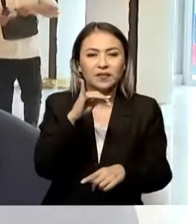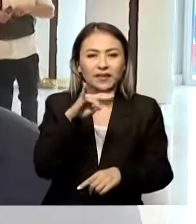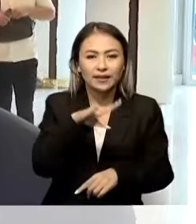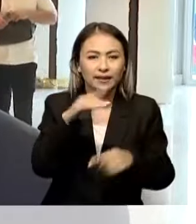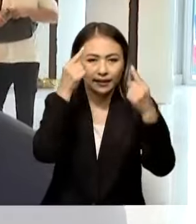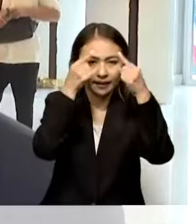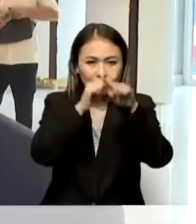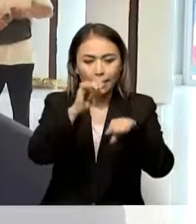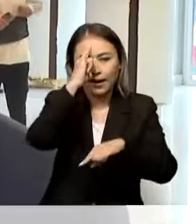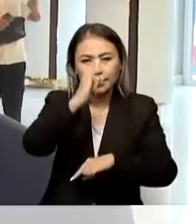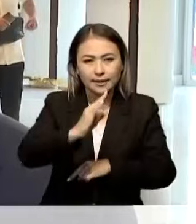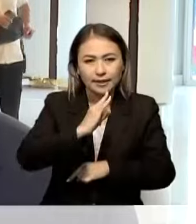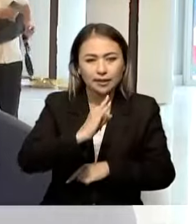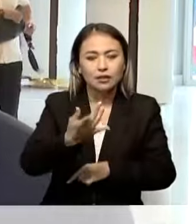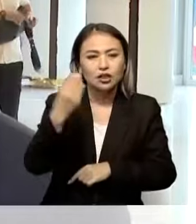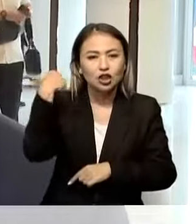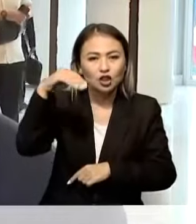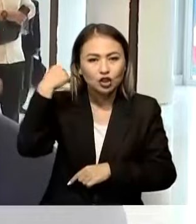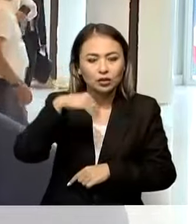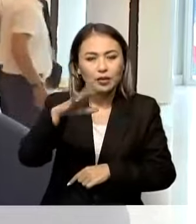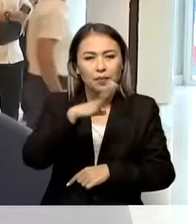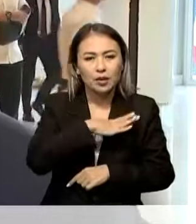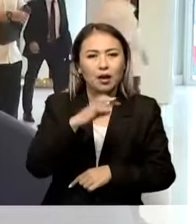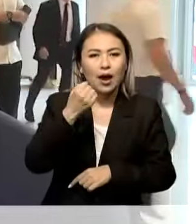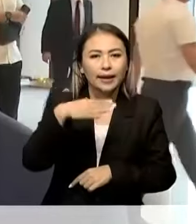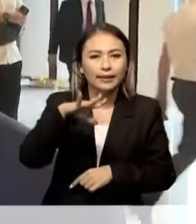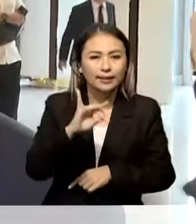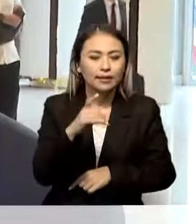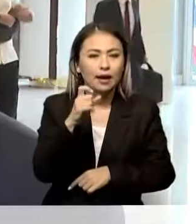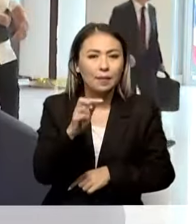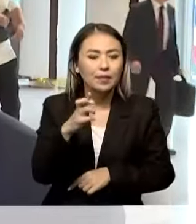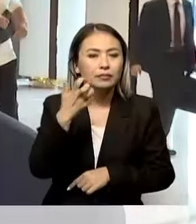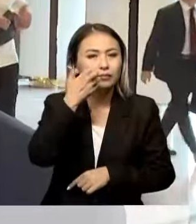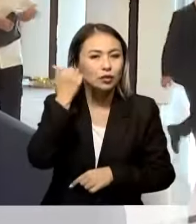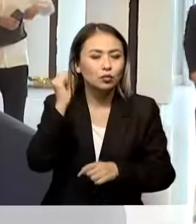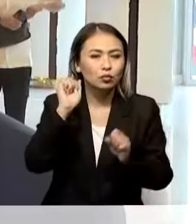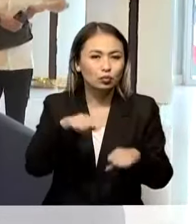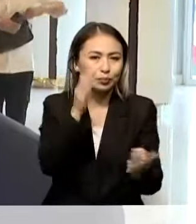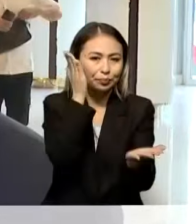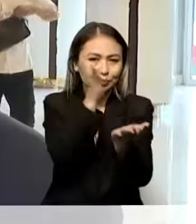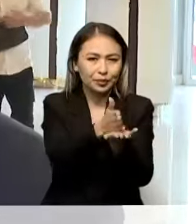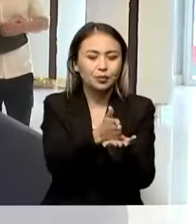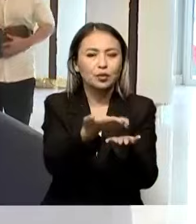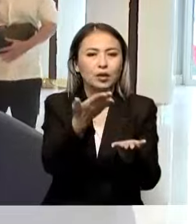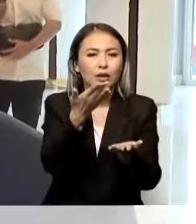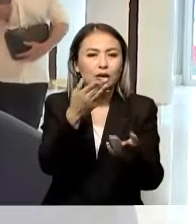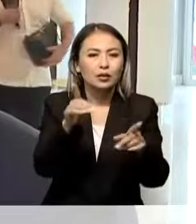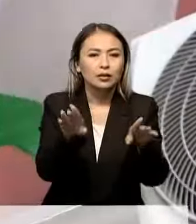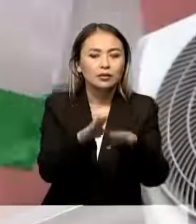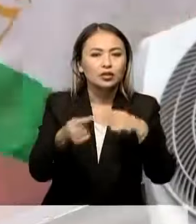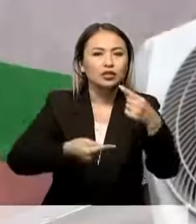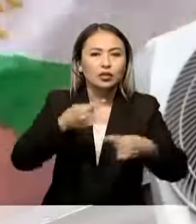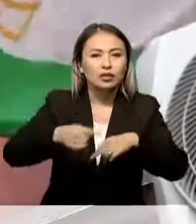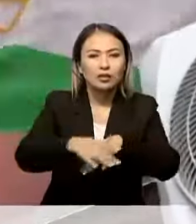компаниялар, қазақстандықтар және тәжіктер сол IT-хабқа келіп, және біздің нарыққа шыға алады. Біздің финтех компаниялар осы Тәжікстан нарығына